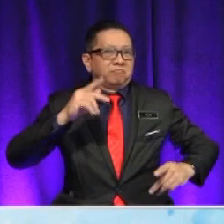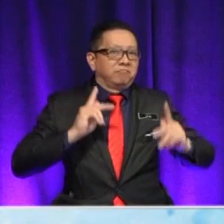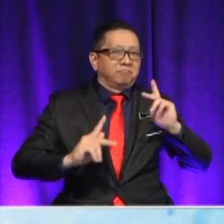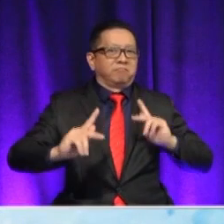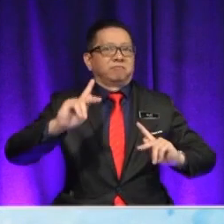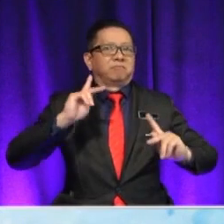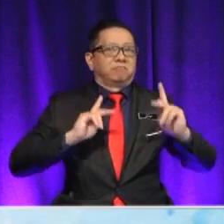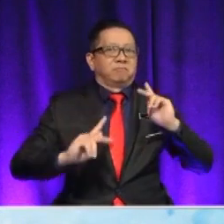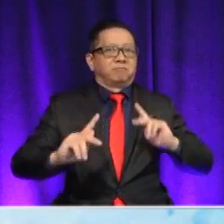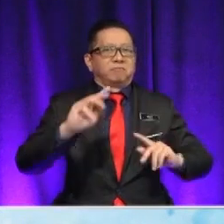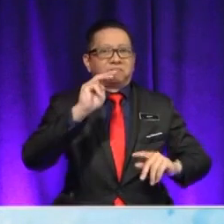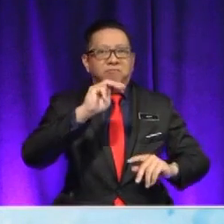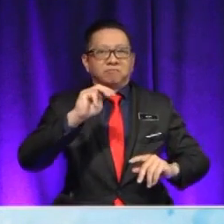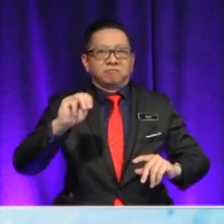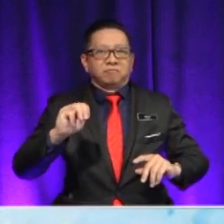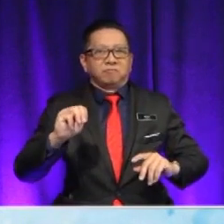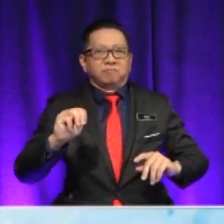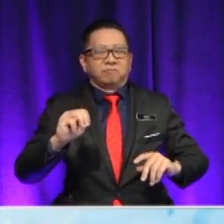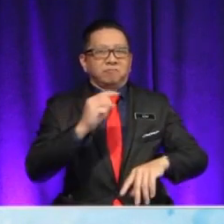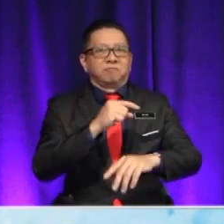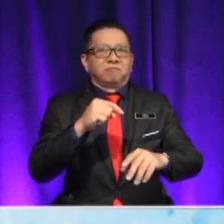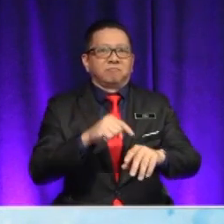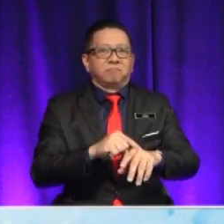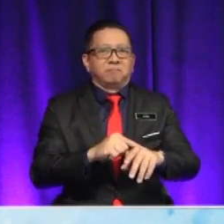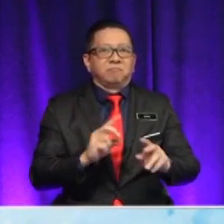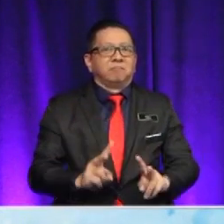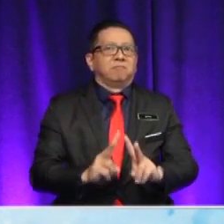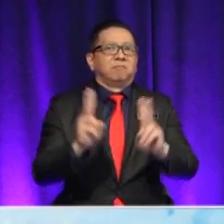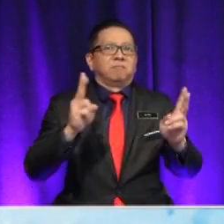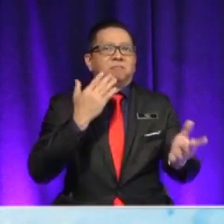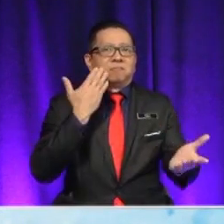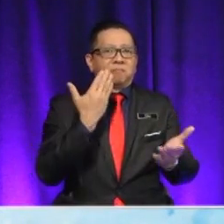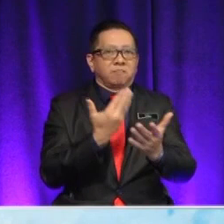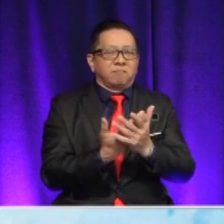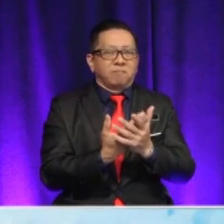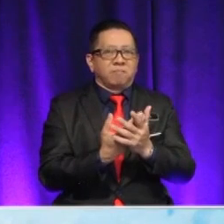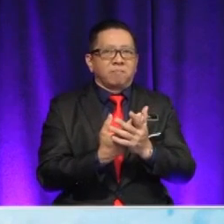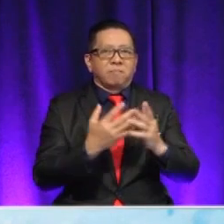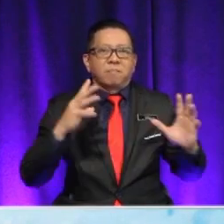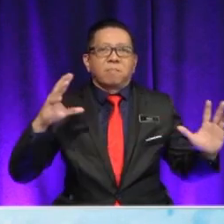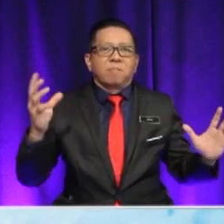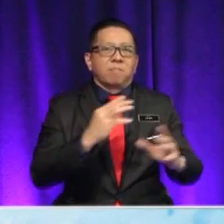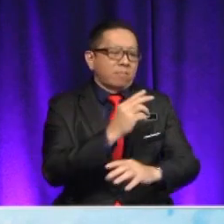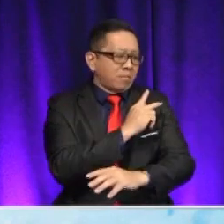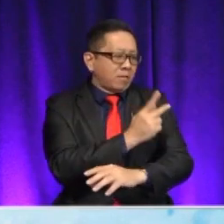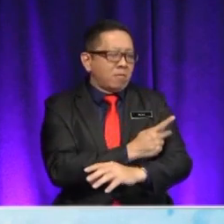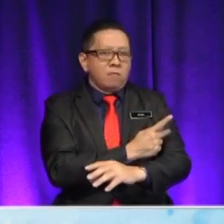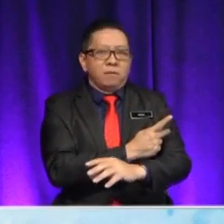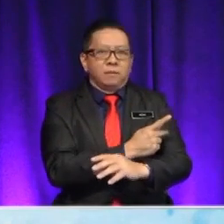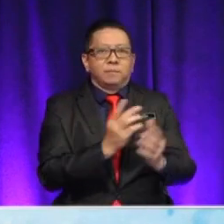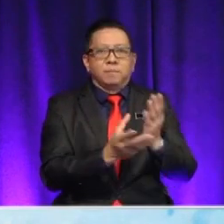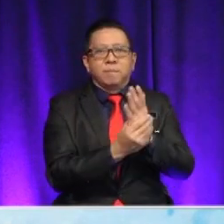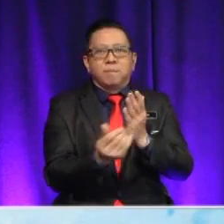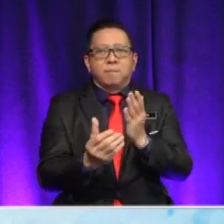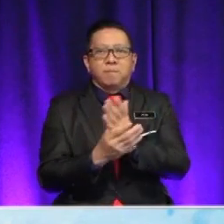boleh memberikan bahawa mereka menguasai tajuk rukun negara dan juga peranan rukun negara ni